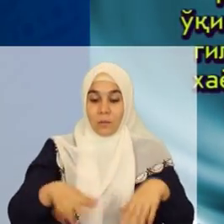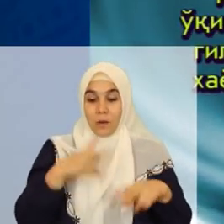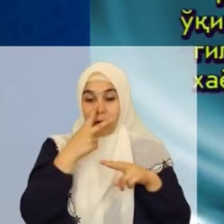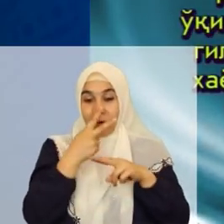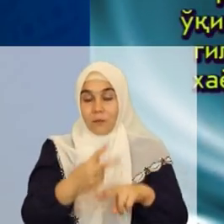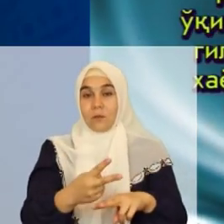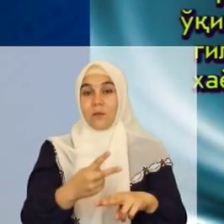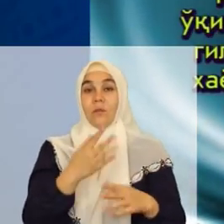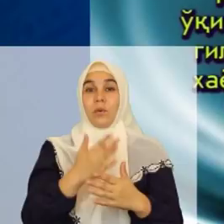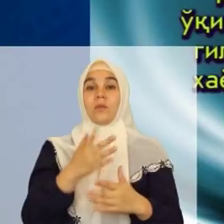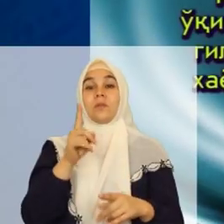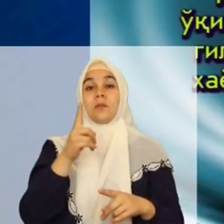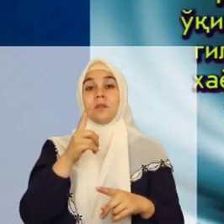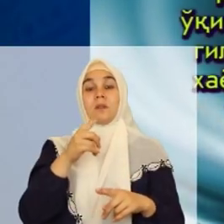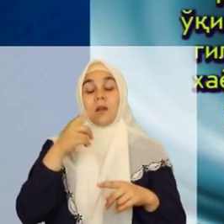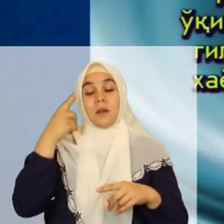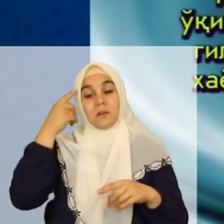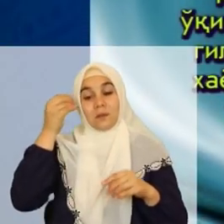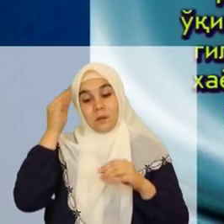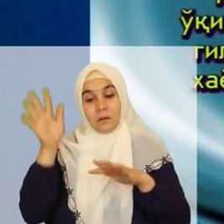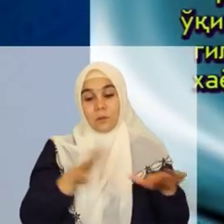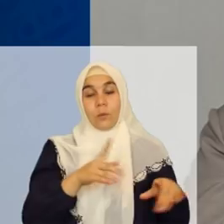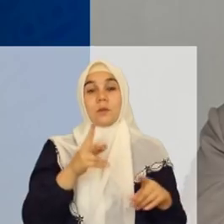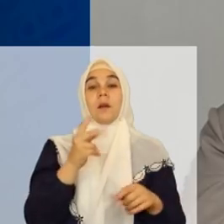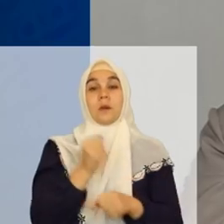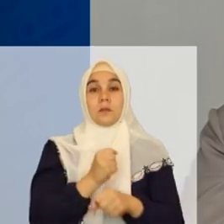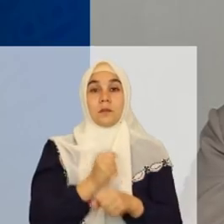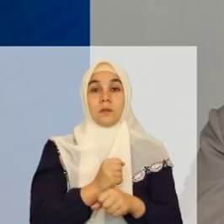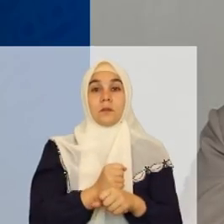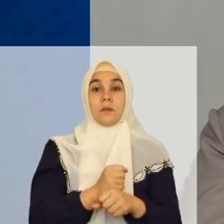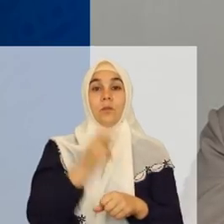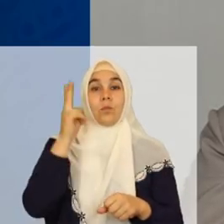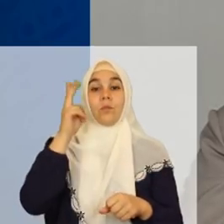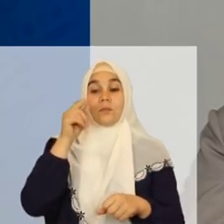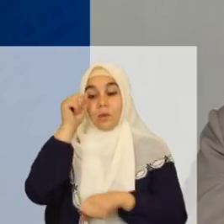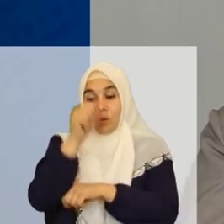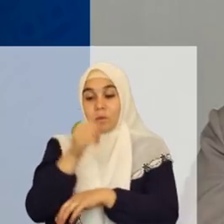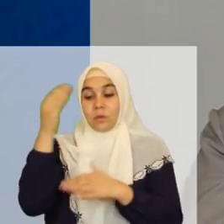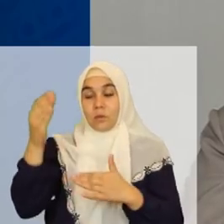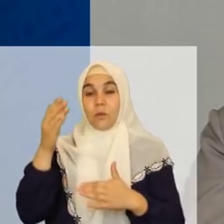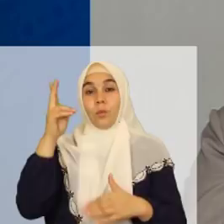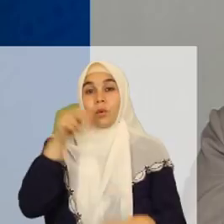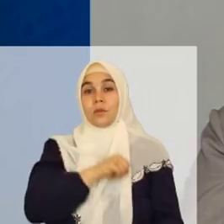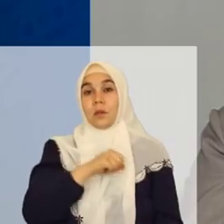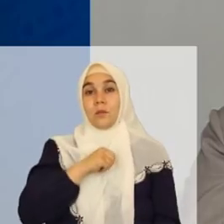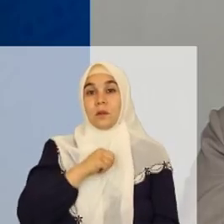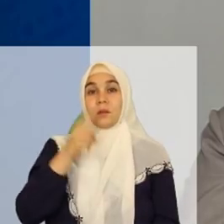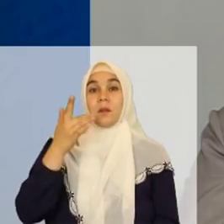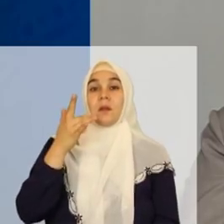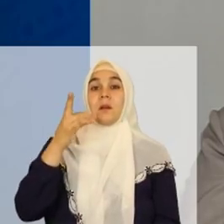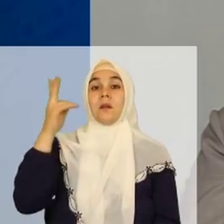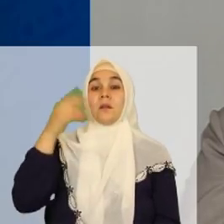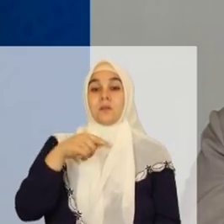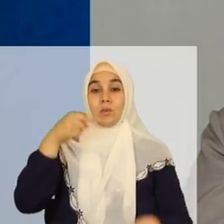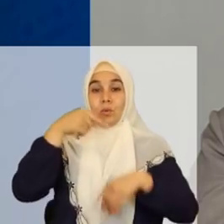naqshlarga xayol ketadi. Chalg'imaslik uchun nima qilaylik? Namozda chalg'imaslik uchun avvalo Allohni qarab